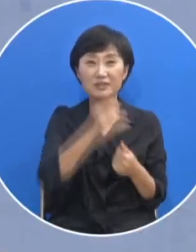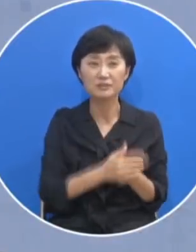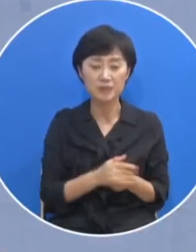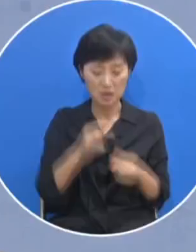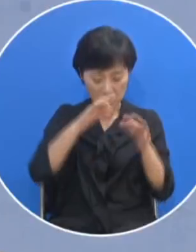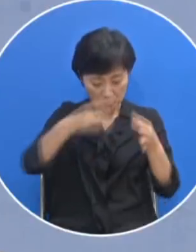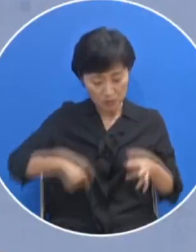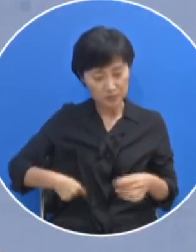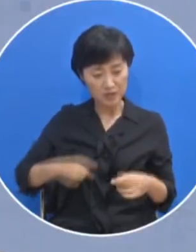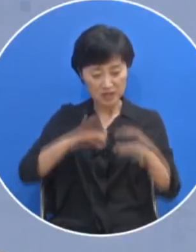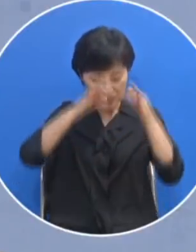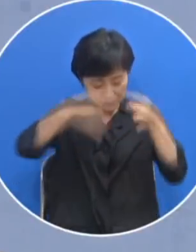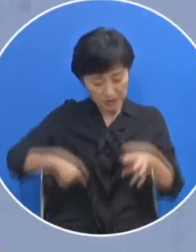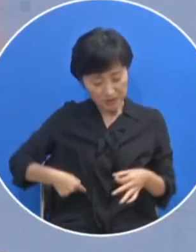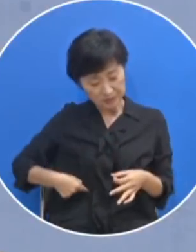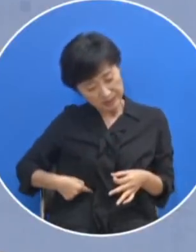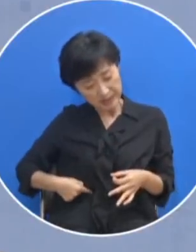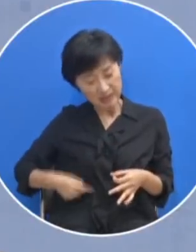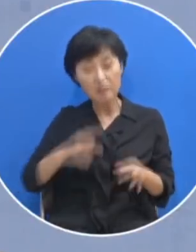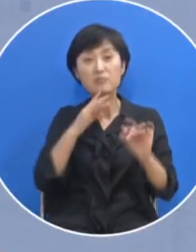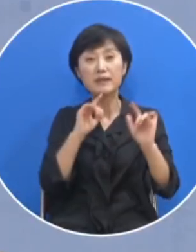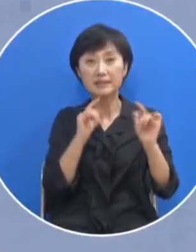봐요 같이 다같이 햄